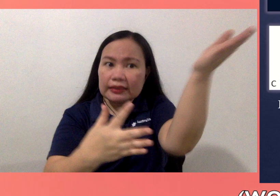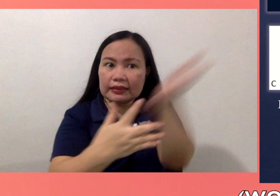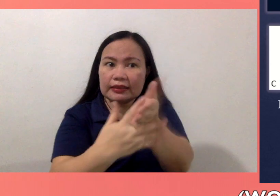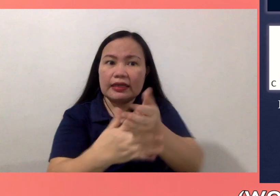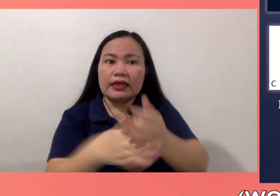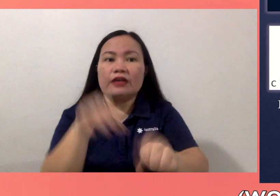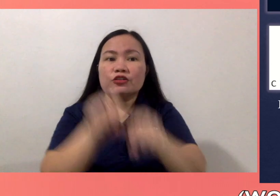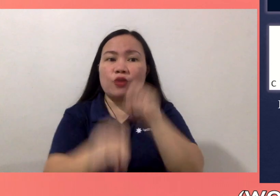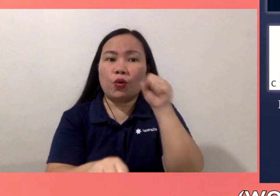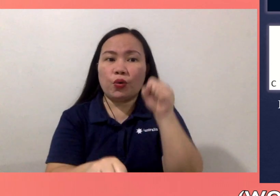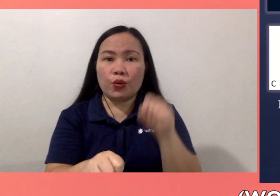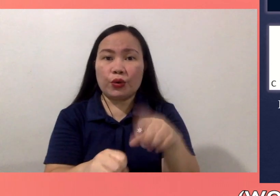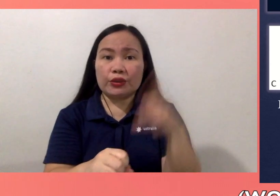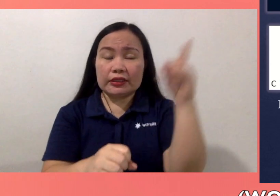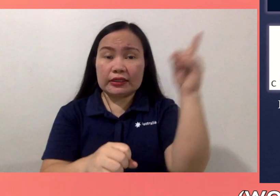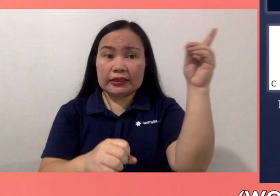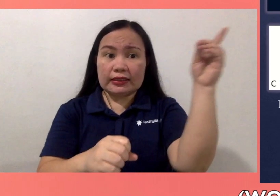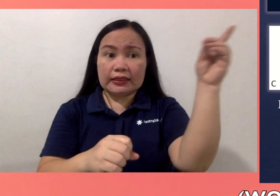that